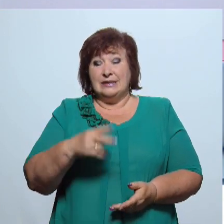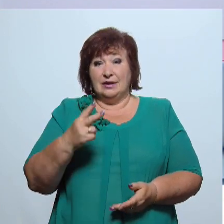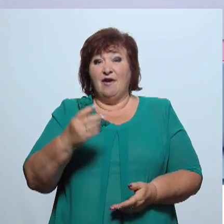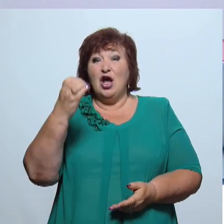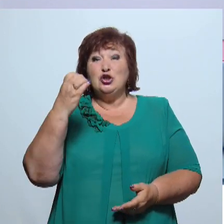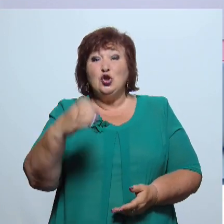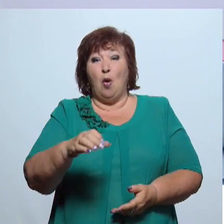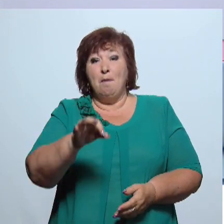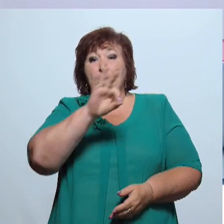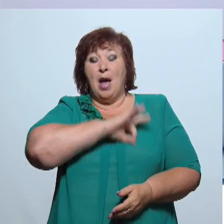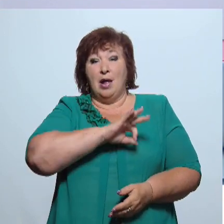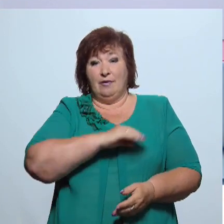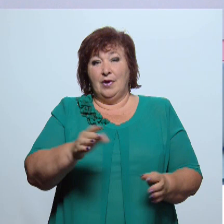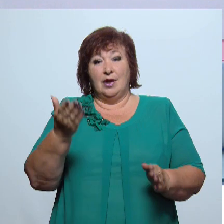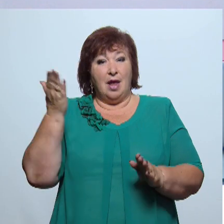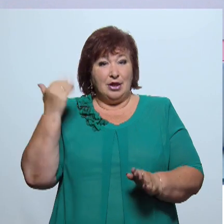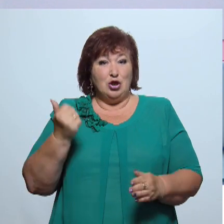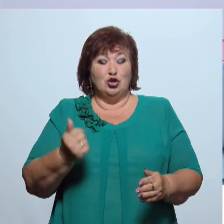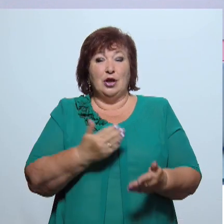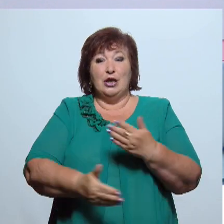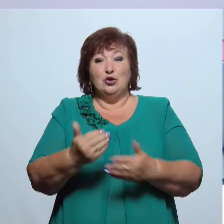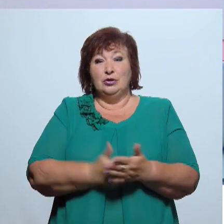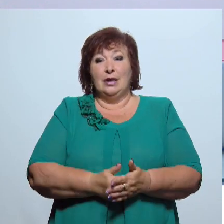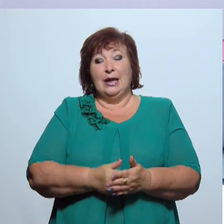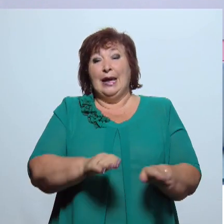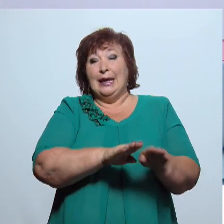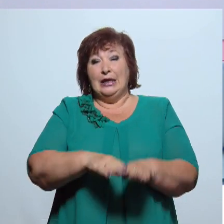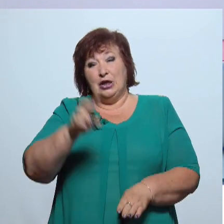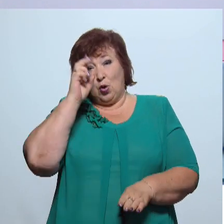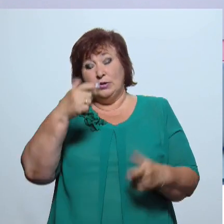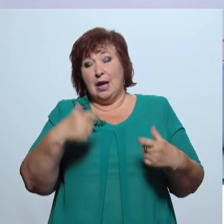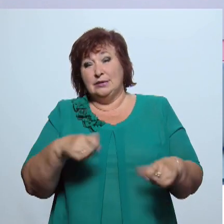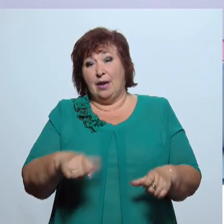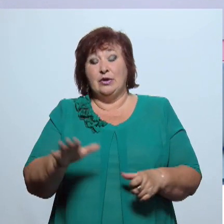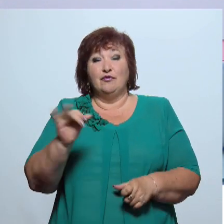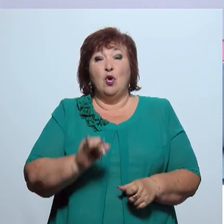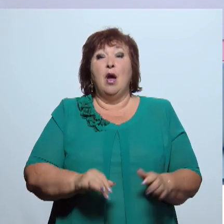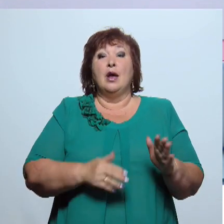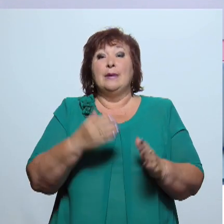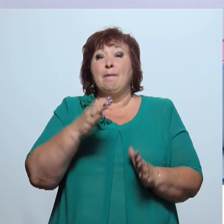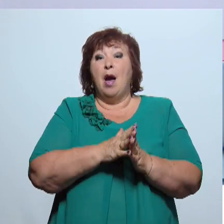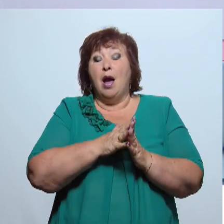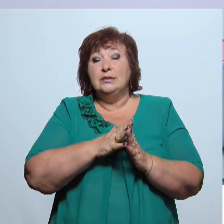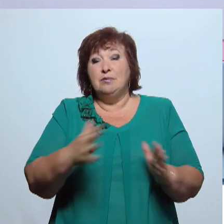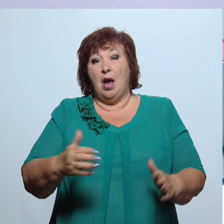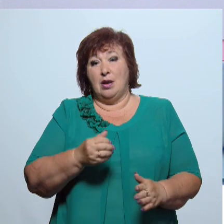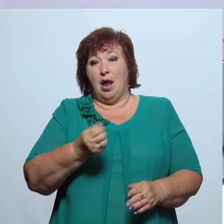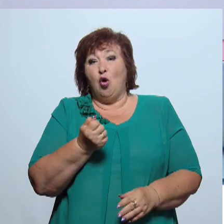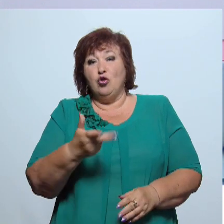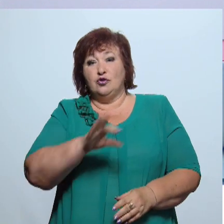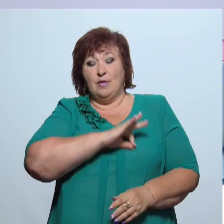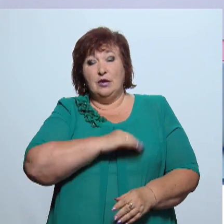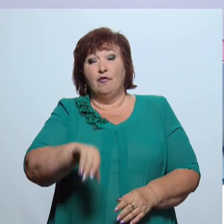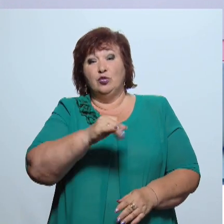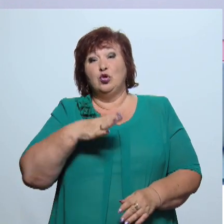52-100-бальника – это промежуточный результат прошедших единых госэкзаменов. Количество тех, кто получил максимальные баллы, может еще увеличиться. В Удмуртии